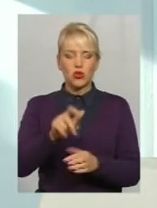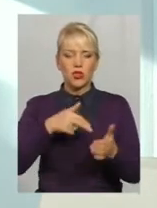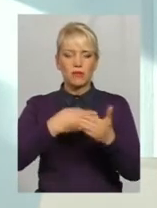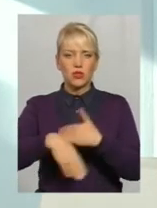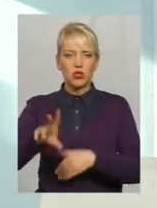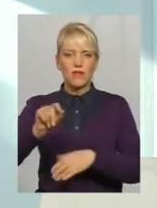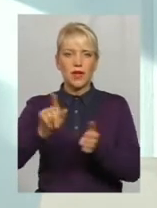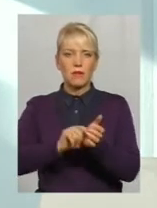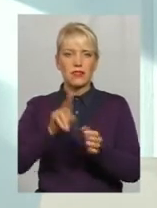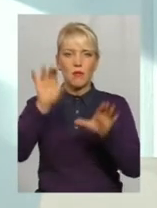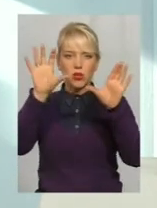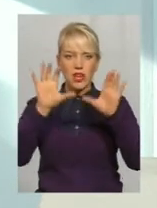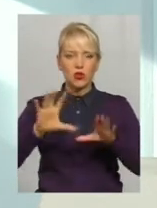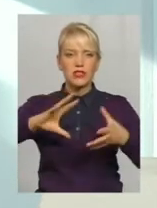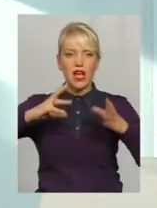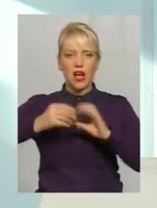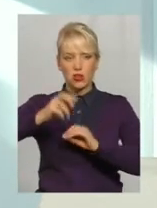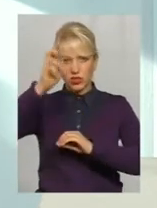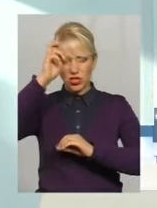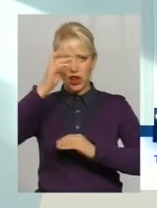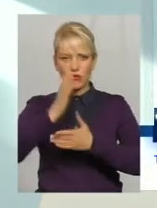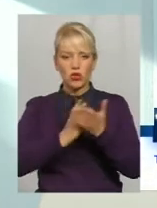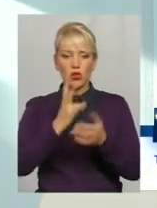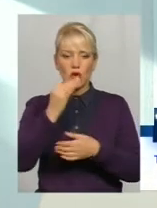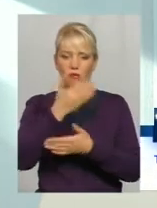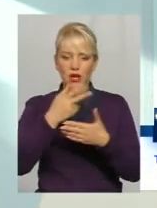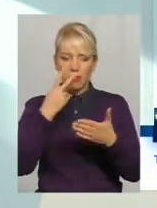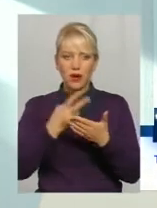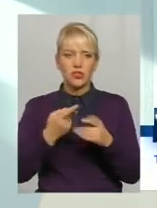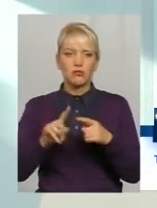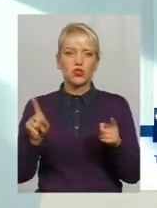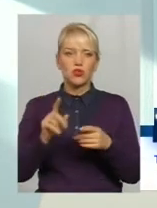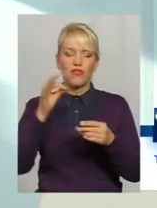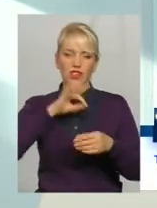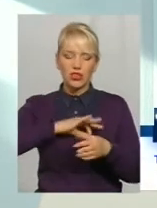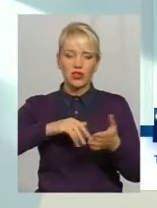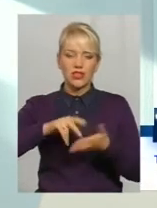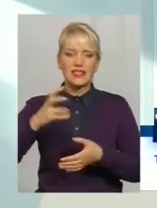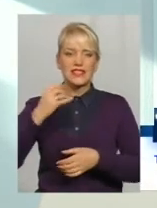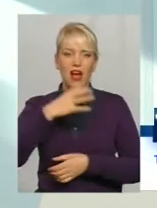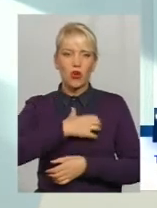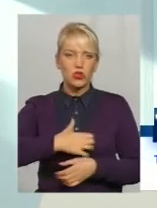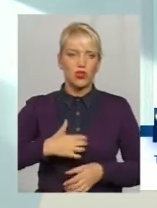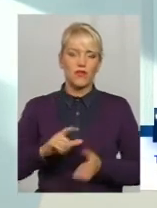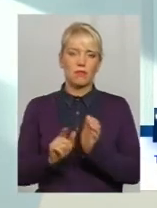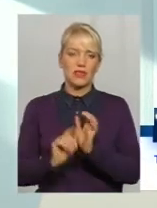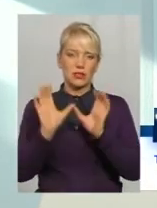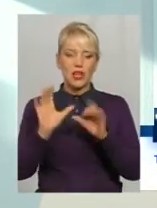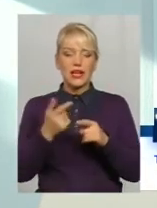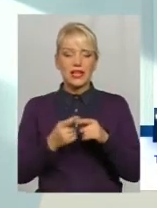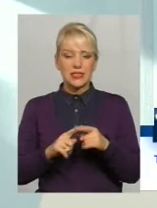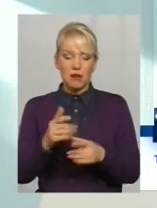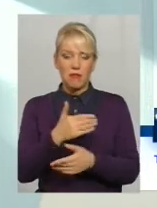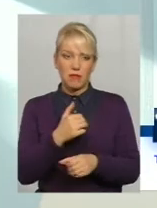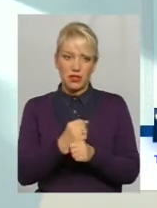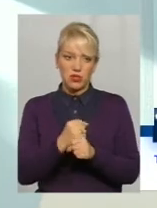державну службу. Але ми сьогодні бачимо, що йому вигідніше йти на пенсію за основним пенсійним законом. Ми теж над цими працюємо, і в листопаді